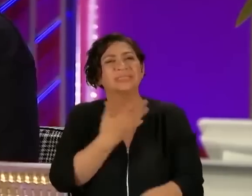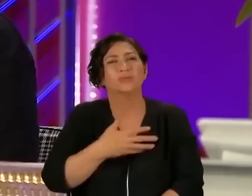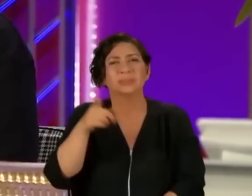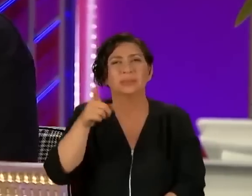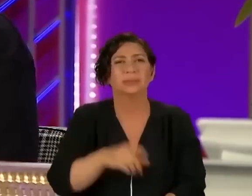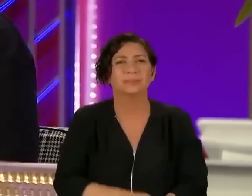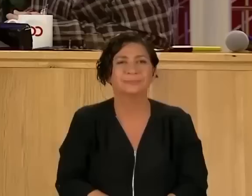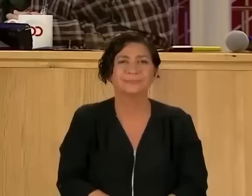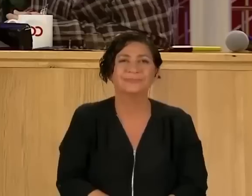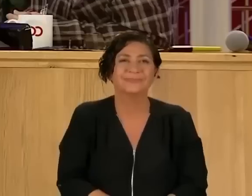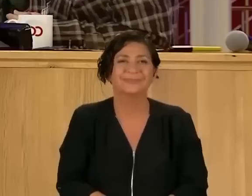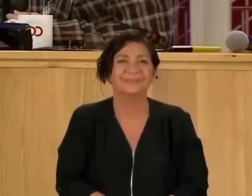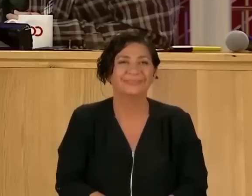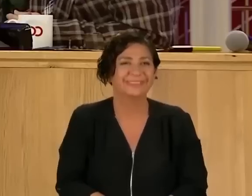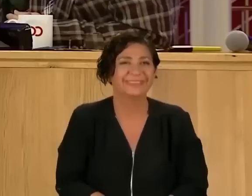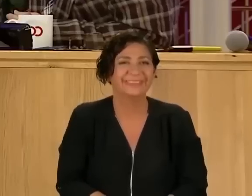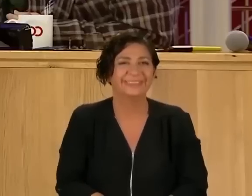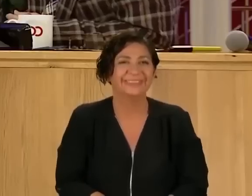seni abi.